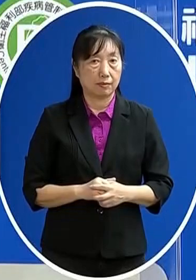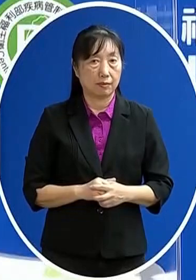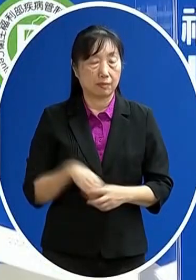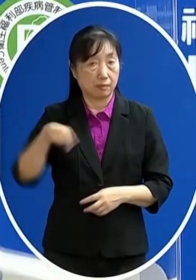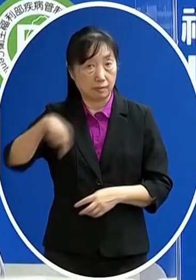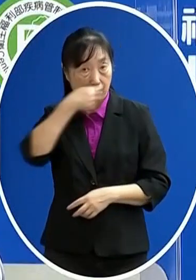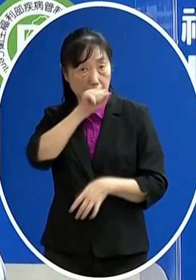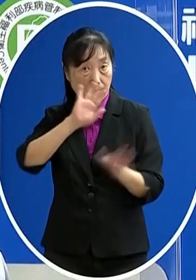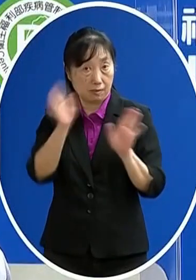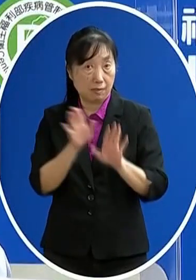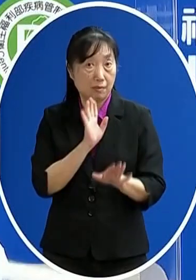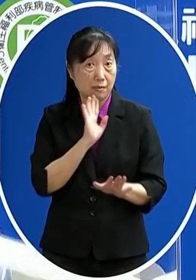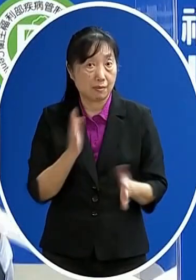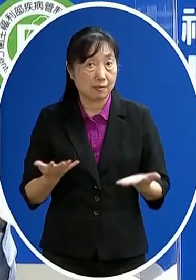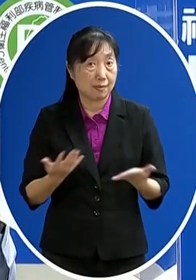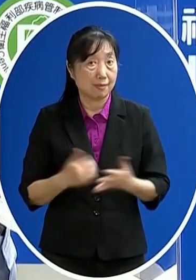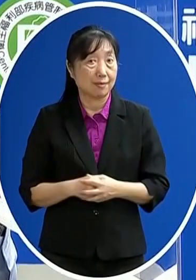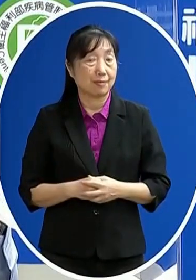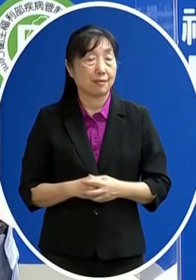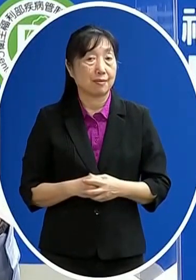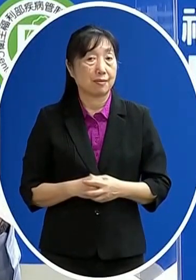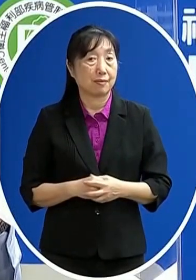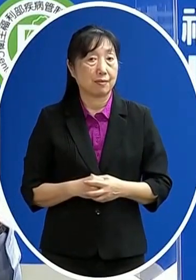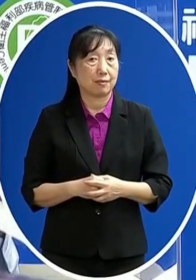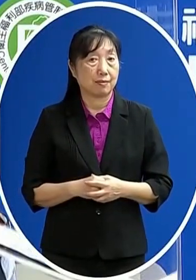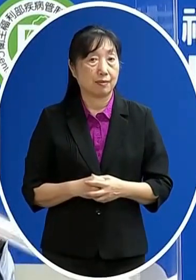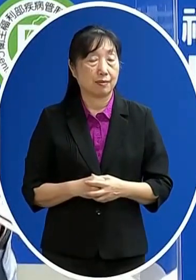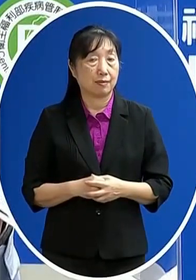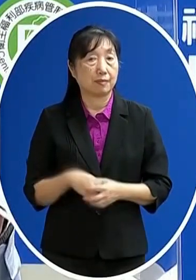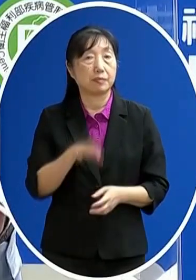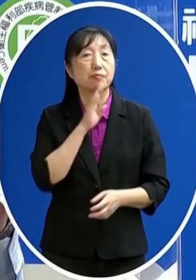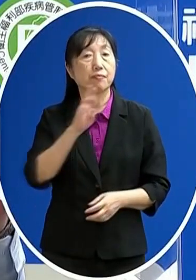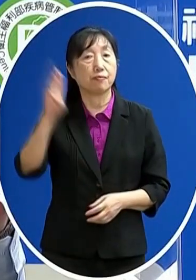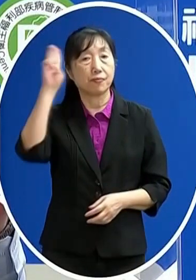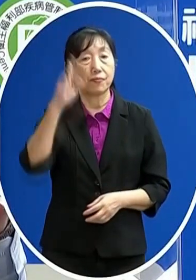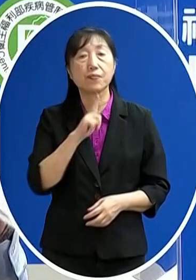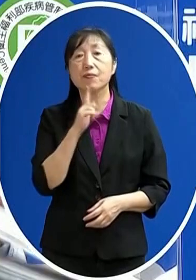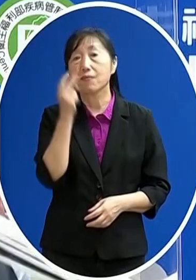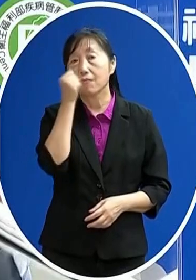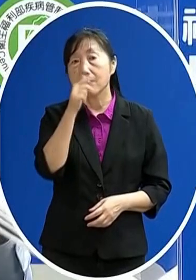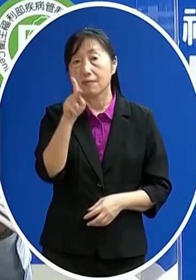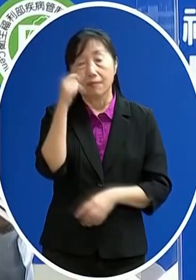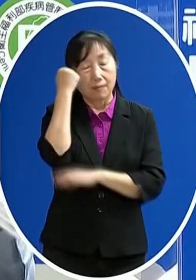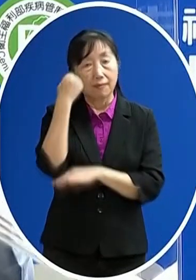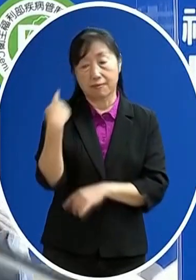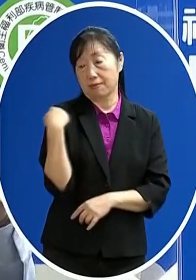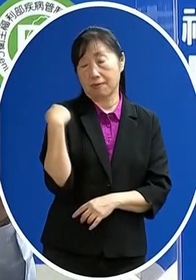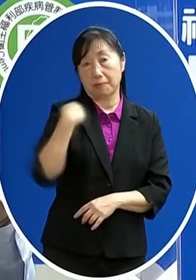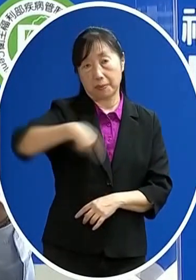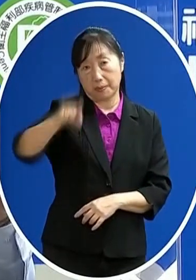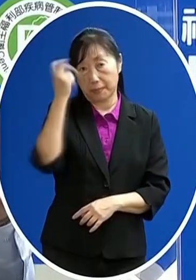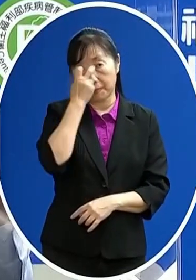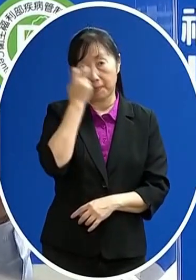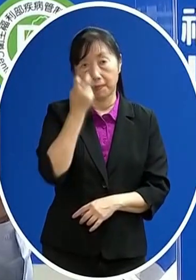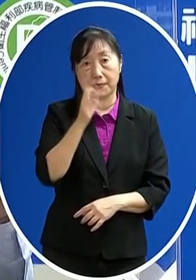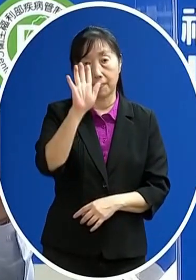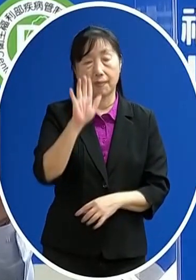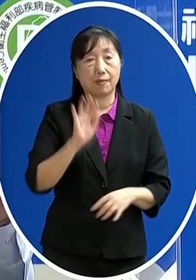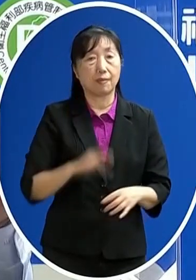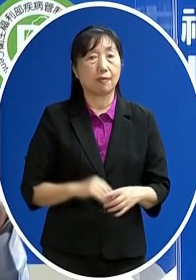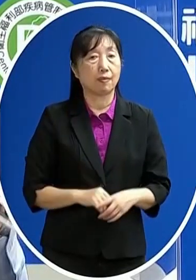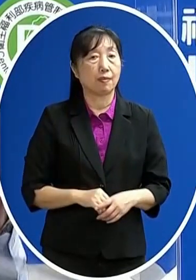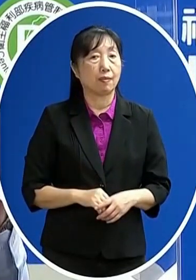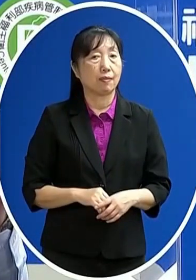那本土的案例主要都是诺富特，我们昨天这样裁剪的一个结果